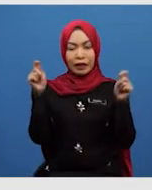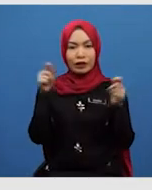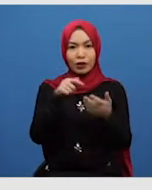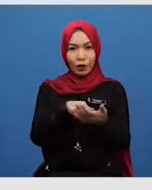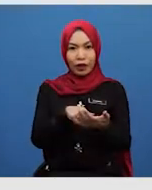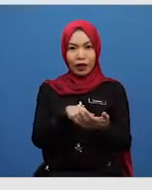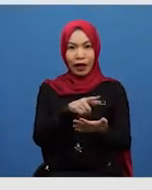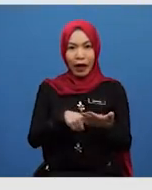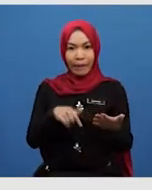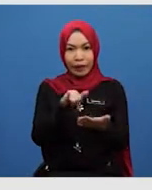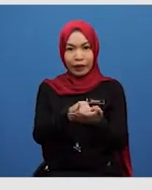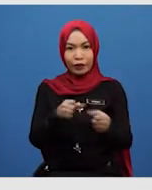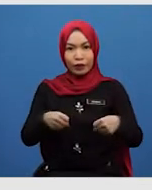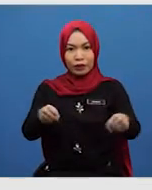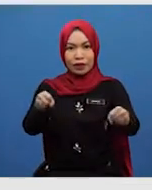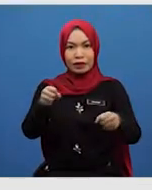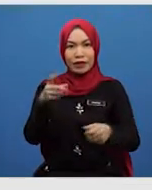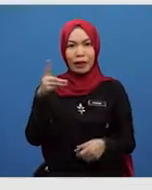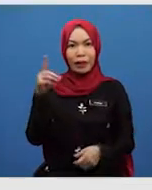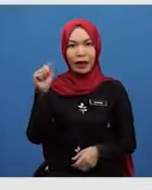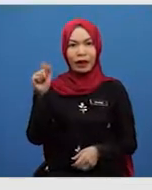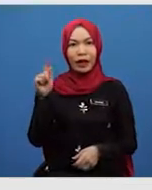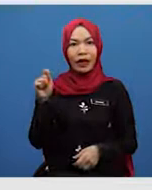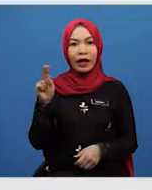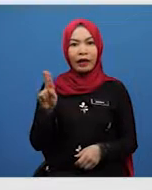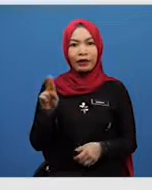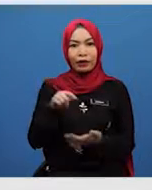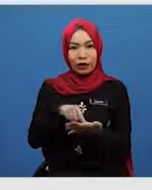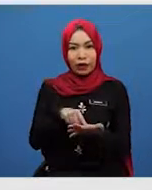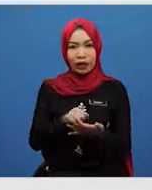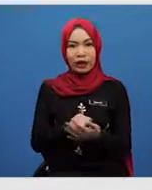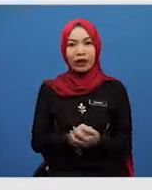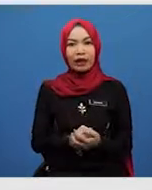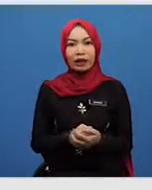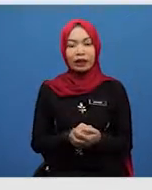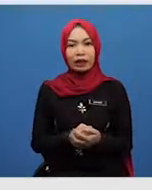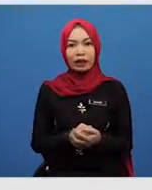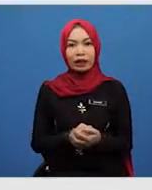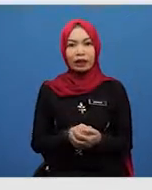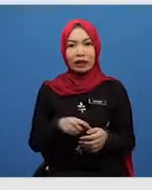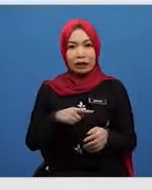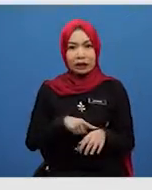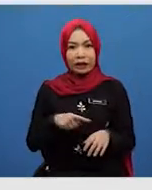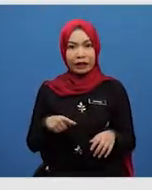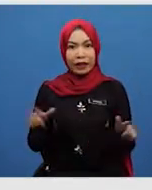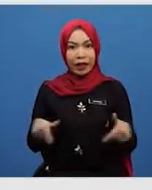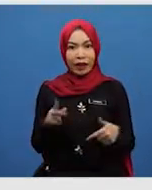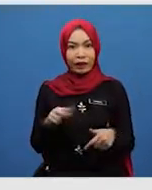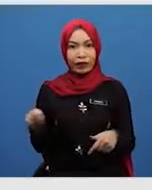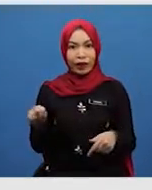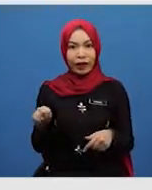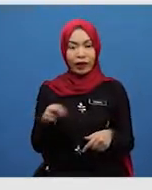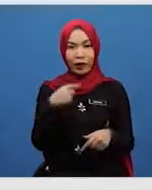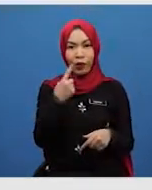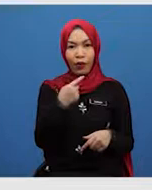Hai semuanya yang pertama sistem ini diamalkan oleh kerajaan-kerajaan awal yang wujud this